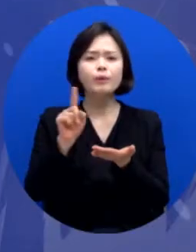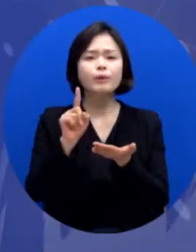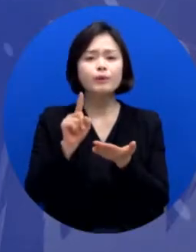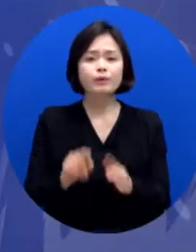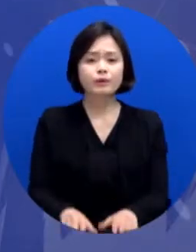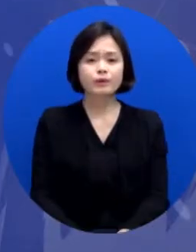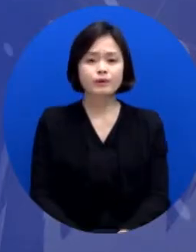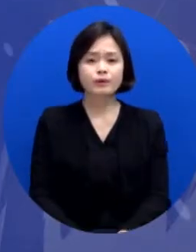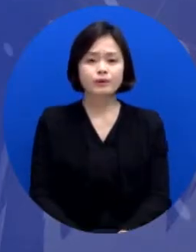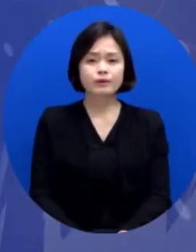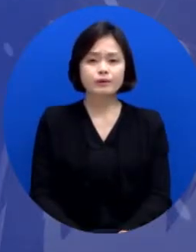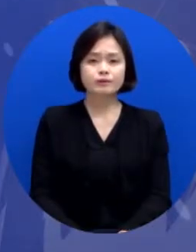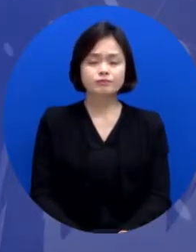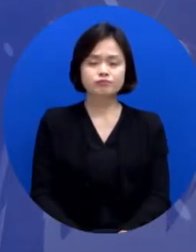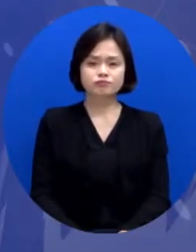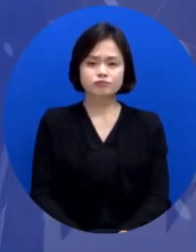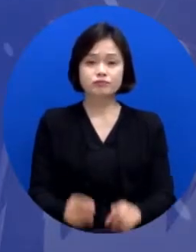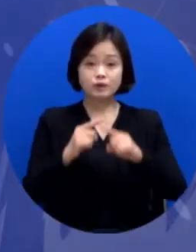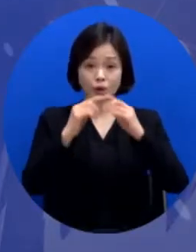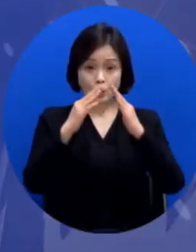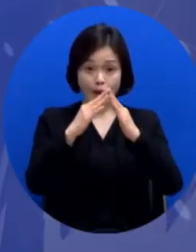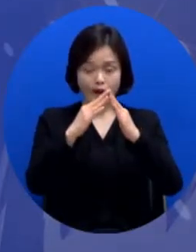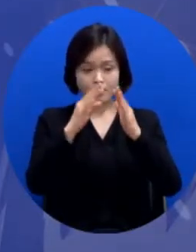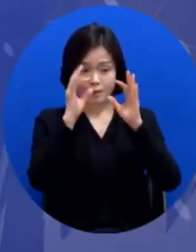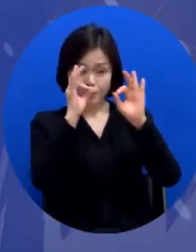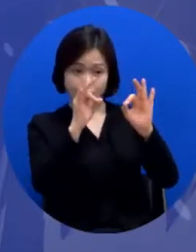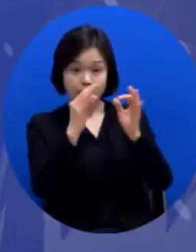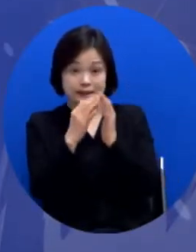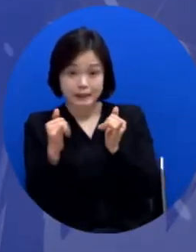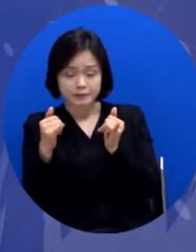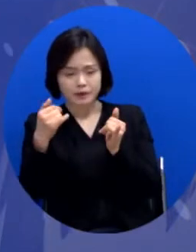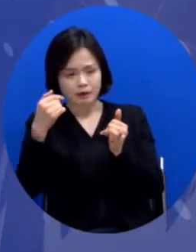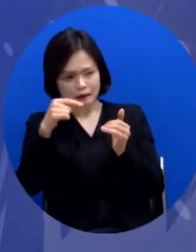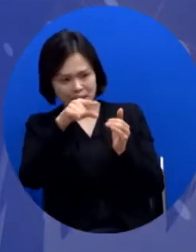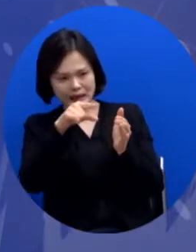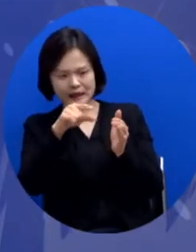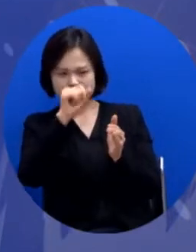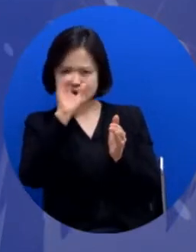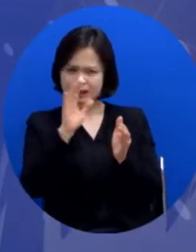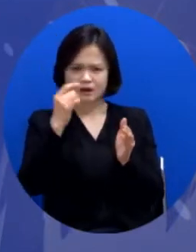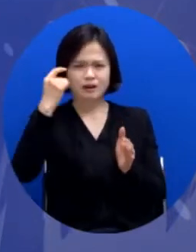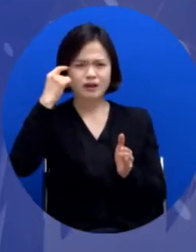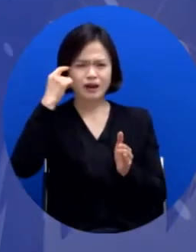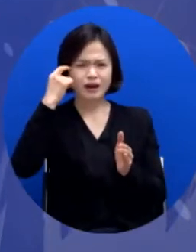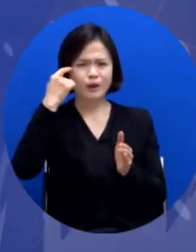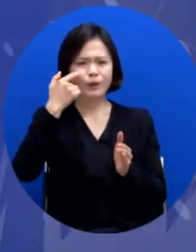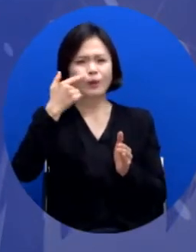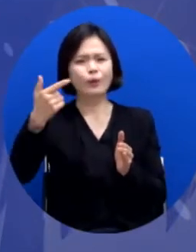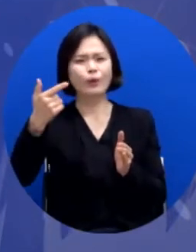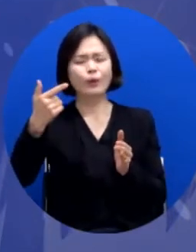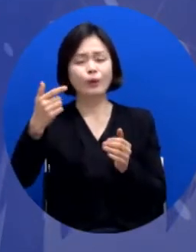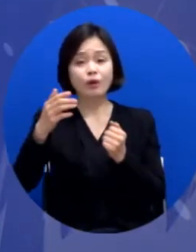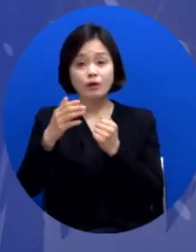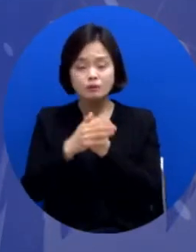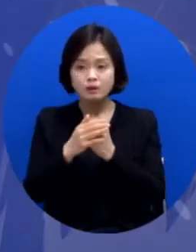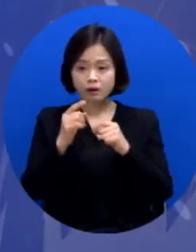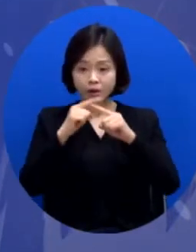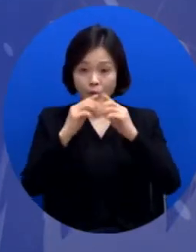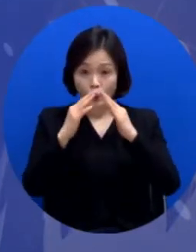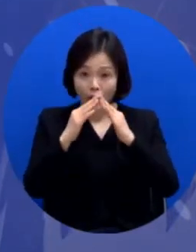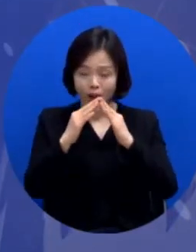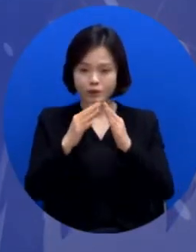한국교회 신뢰도 이미지가 실추 하면서 예 실제 3 각 교회들은 인데 굉장한 어려움을 해오고 있다고 하는데 요래